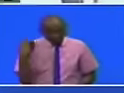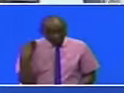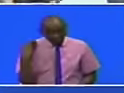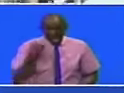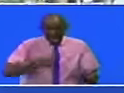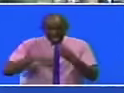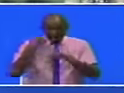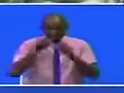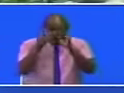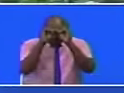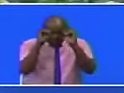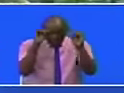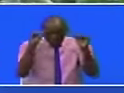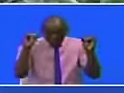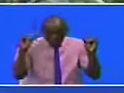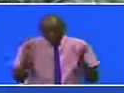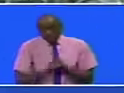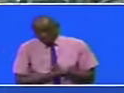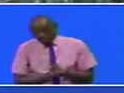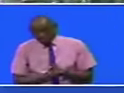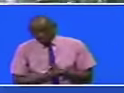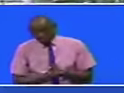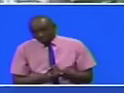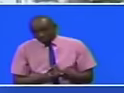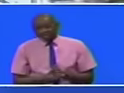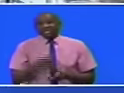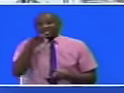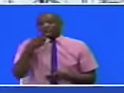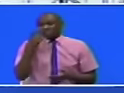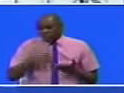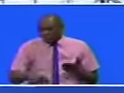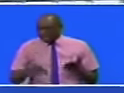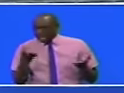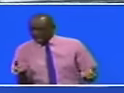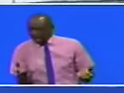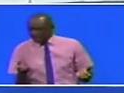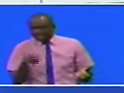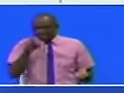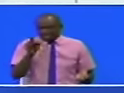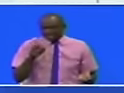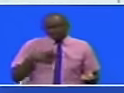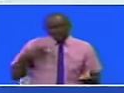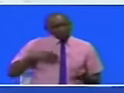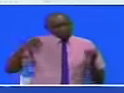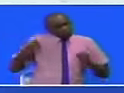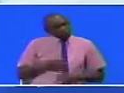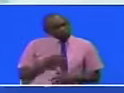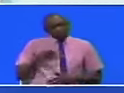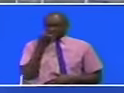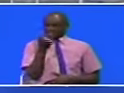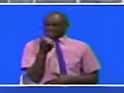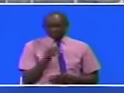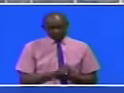of activity here or any hope of the Pan Paper reviving. The state of affairs here is casting a dark cloud over the much-hyped